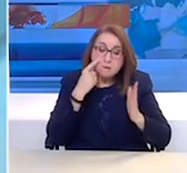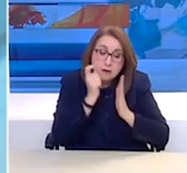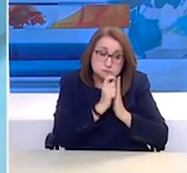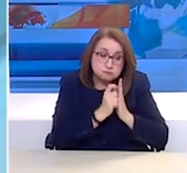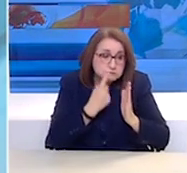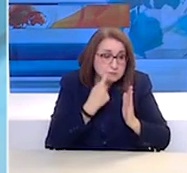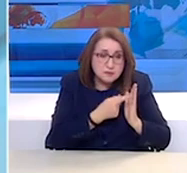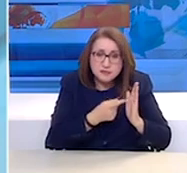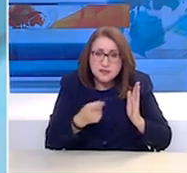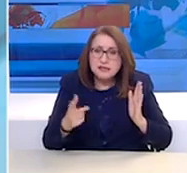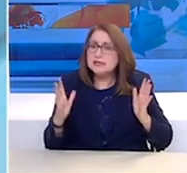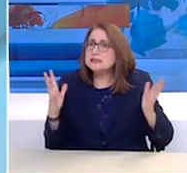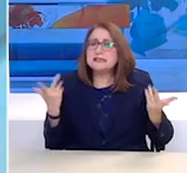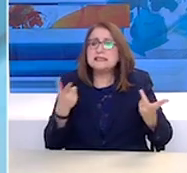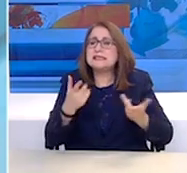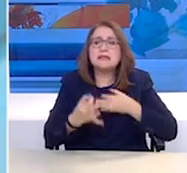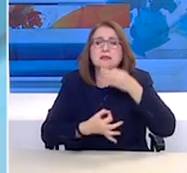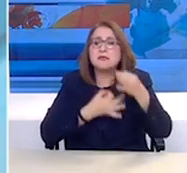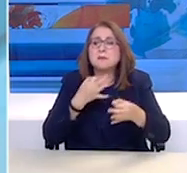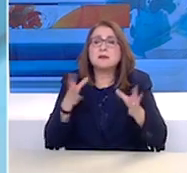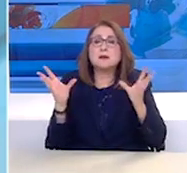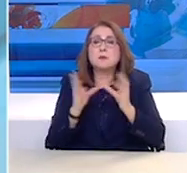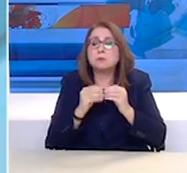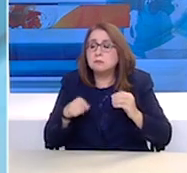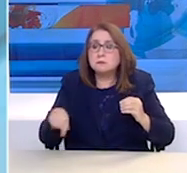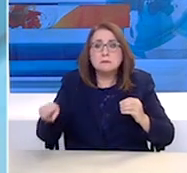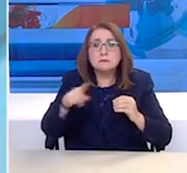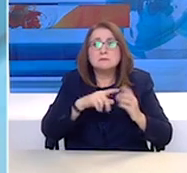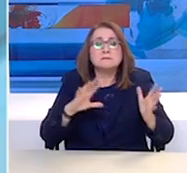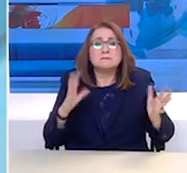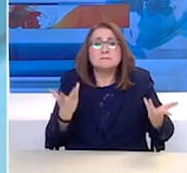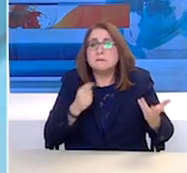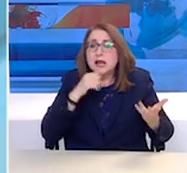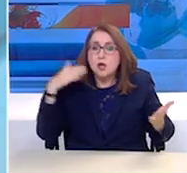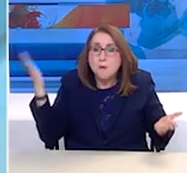στοιχεία, ποια θα ήταν η επιστημονική εισήγηση για το μέτρο το οποίο μπορεί να έρθει πρώτο?